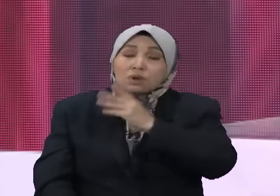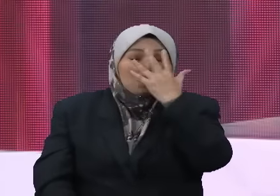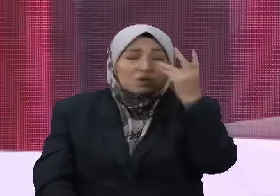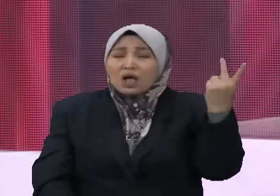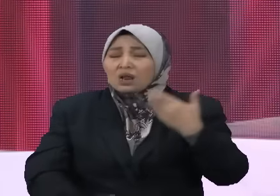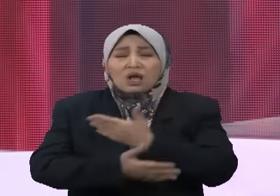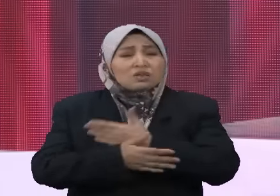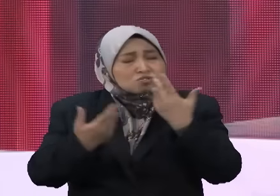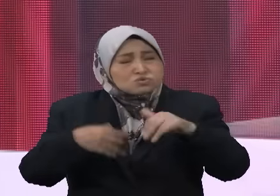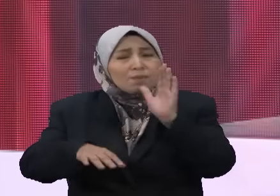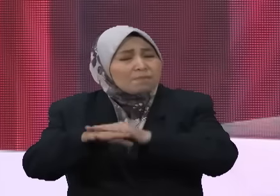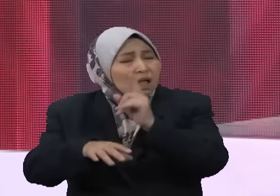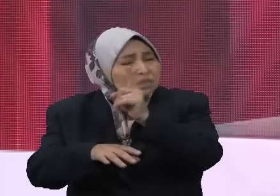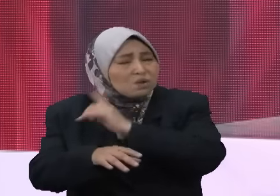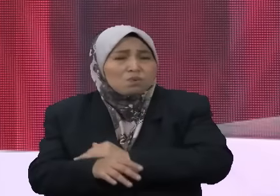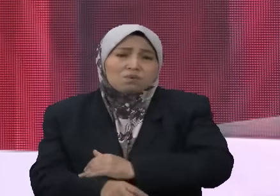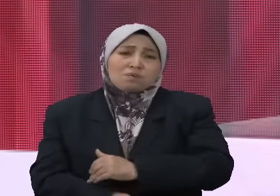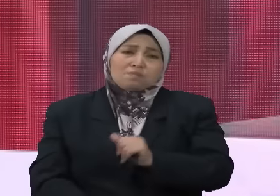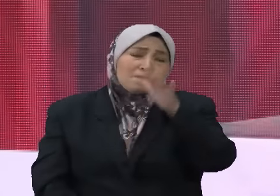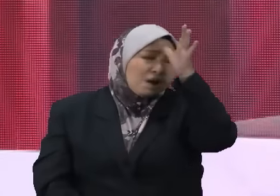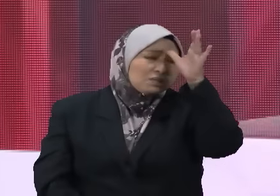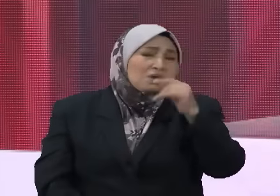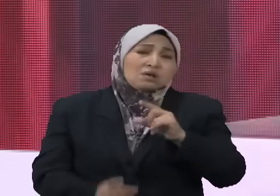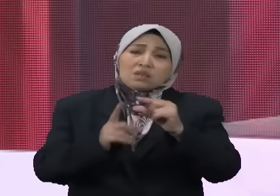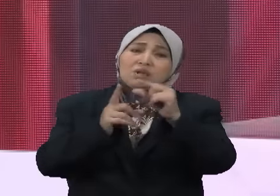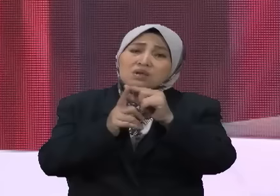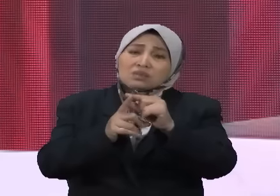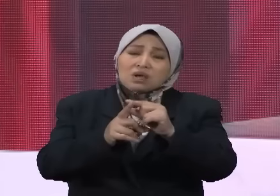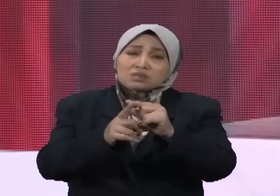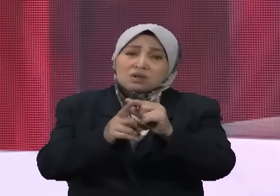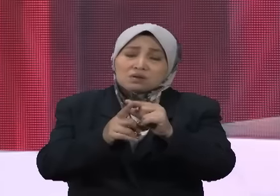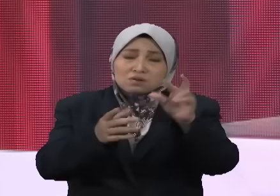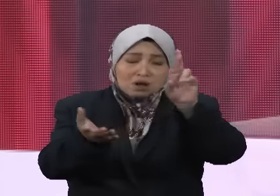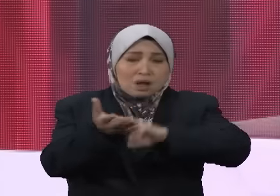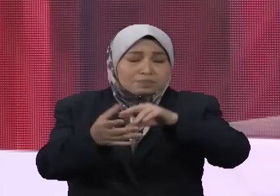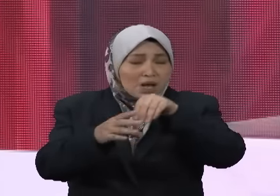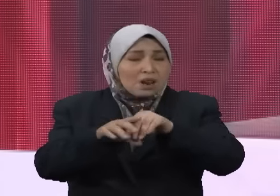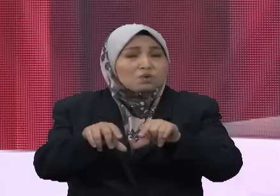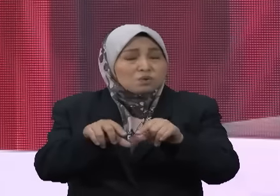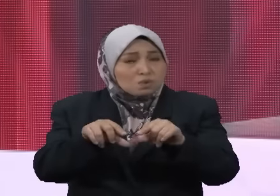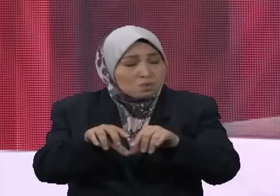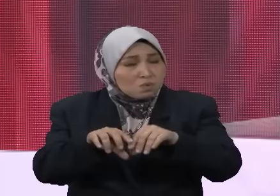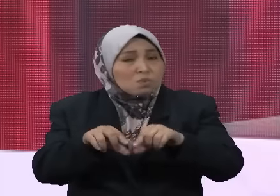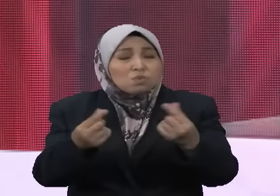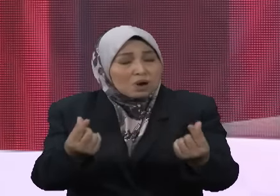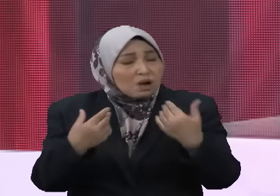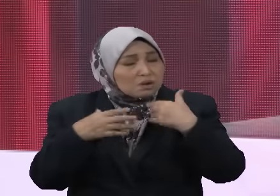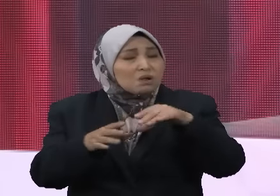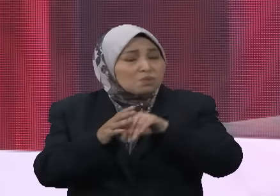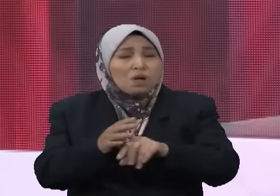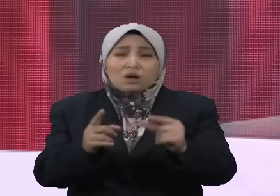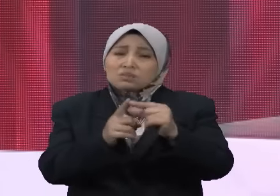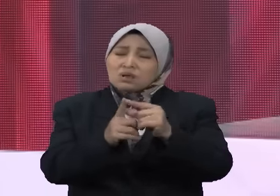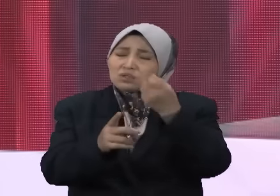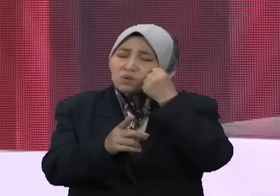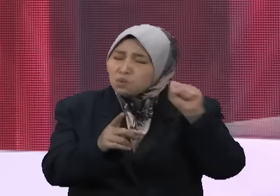memang pernah menegur Abdullah bin Ubai atas kata-kata dia yang dirakamkan di dalam al-quran satu kata-kata